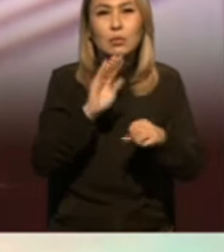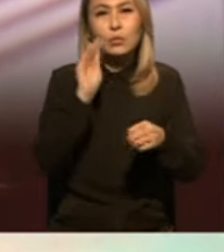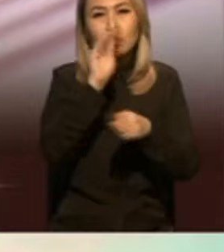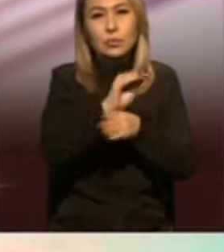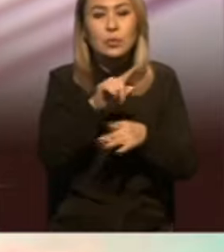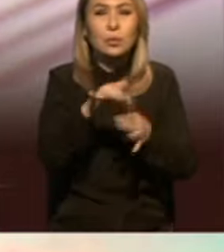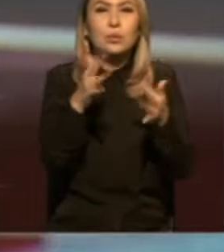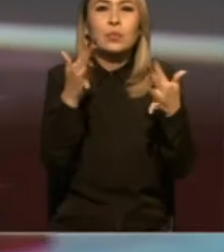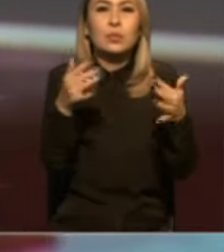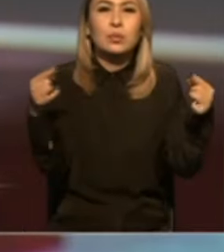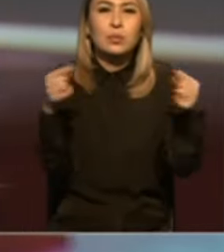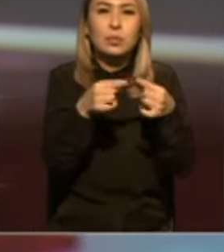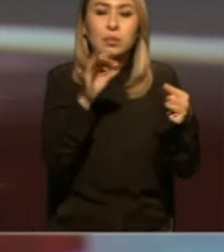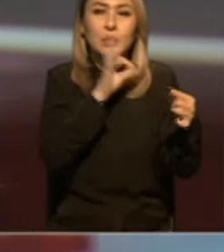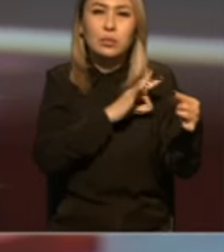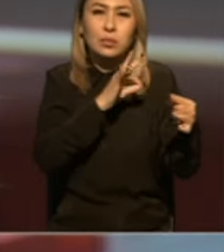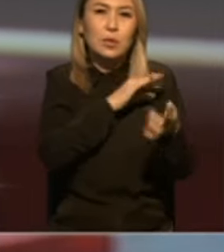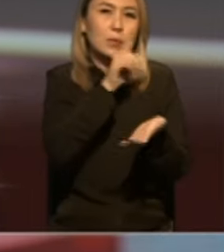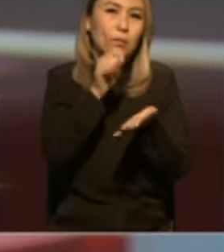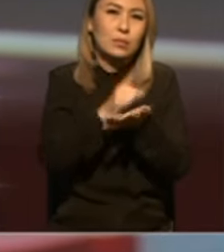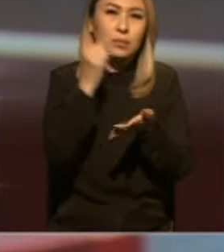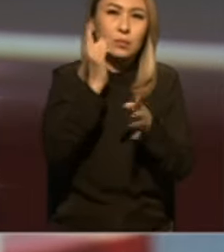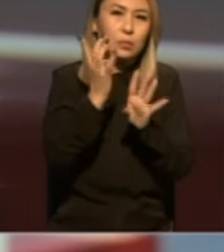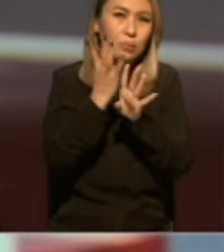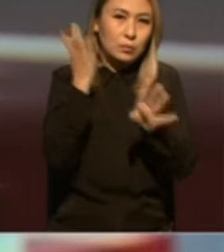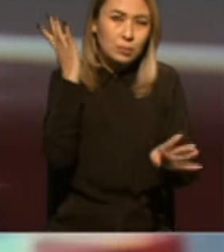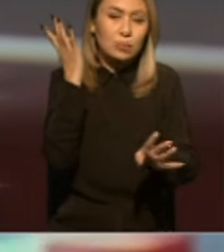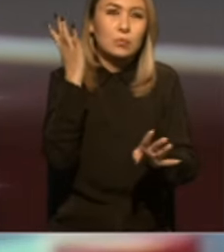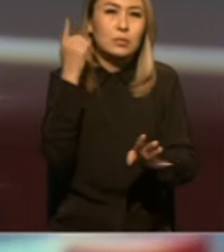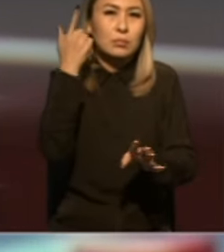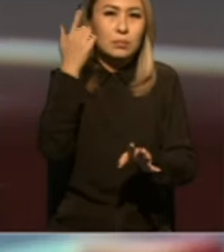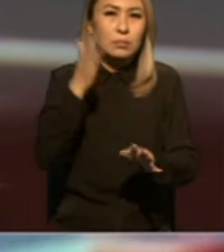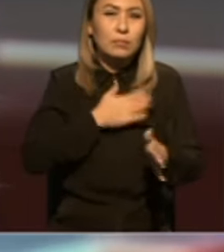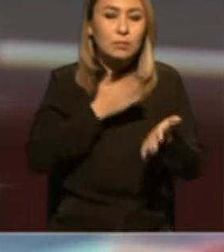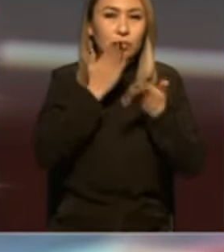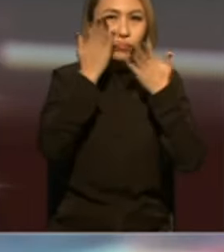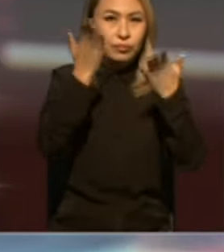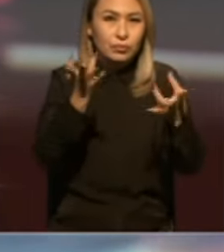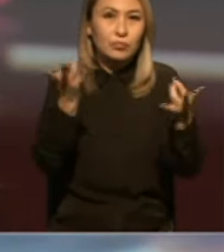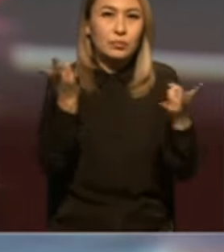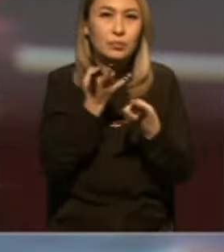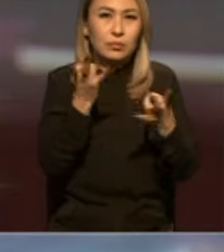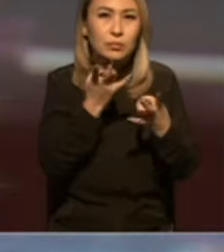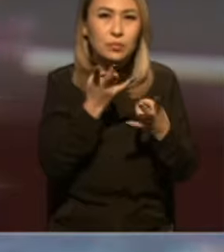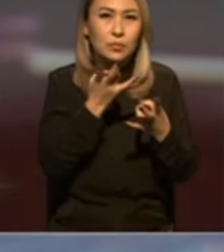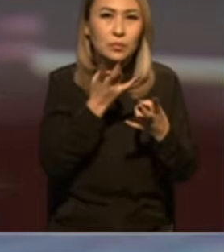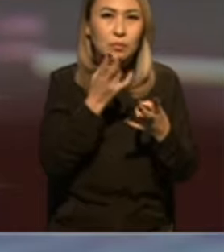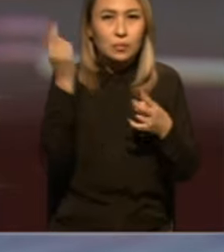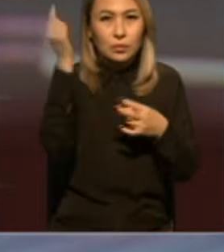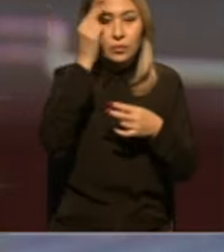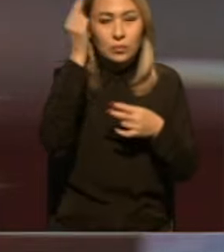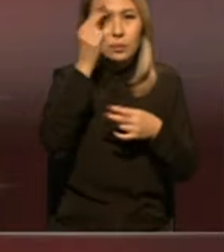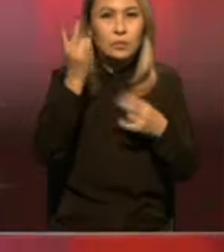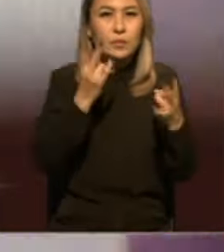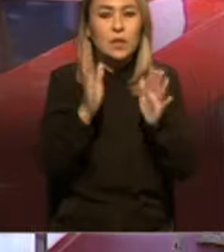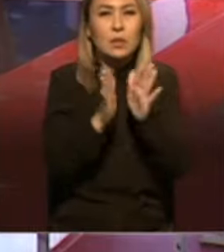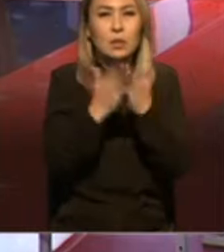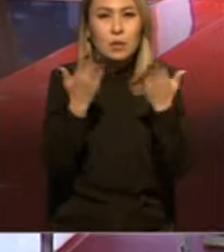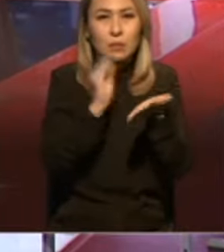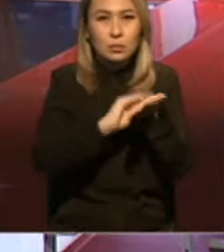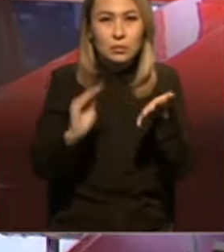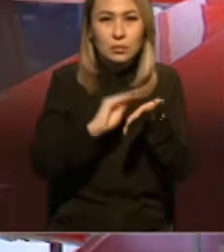қаншалықты ол қолданысқа енгізу үшін міндет бірінші кезекте ол біз оқу керекпіз бұл тіл, сол әліпбиді қолдану арқылы кітаптар жазылу